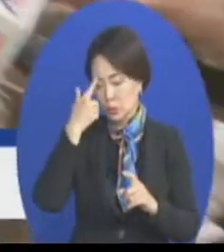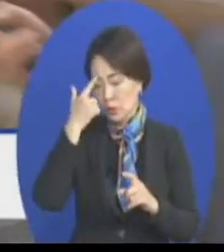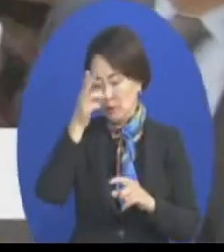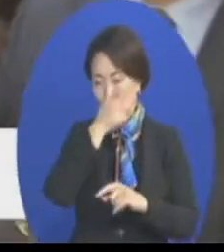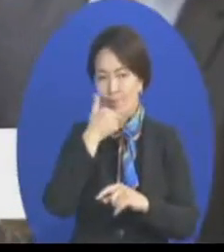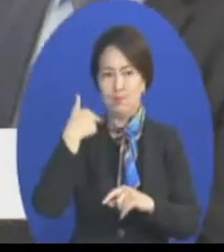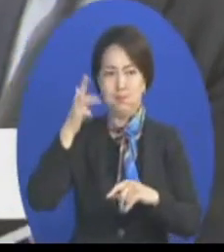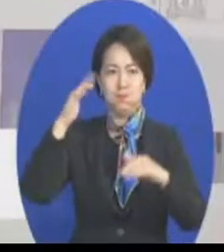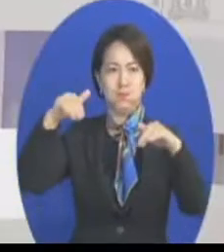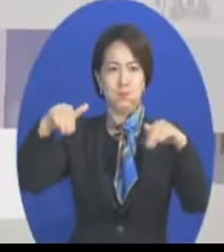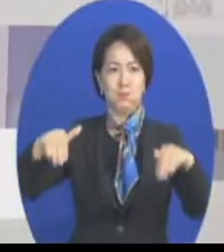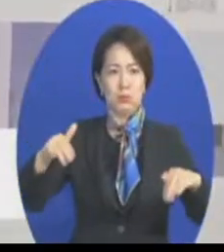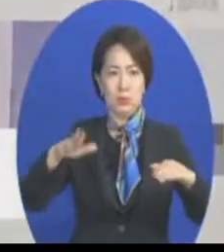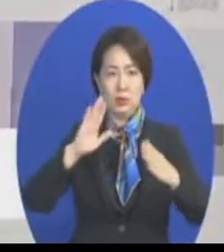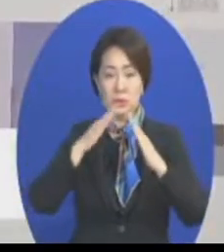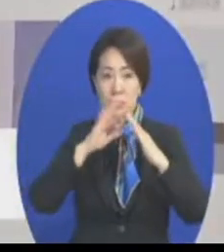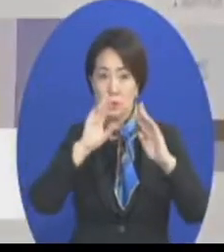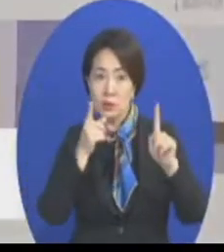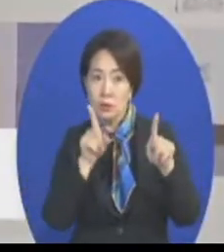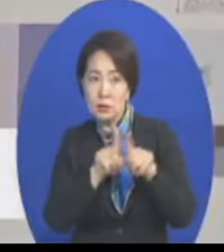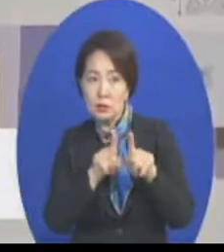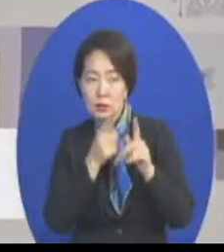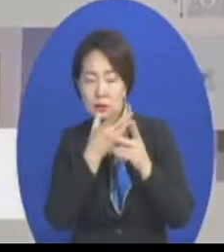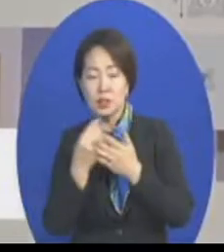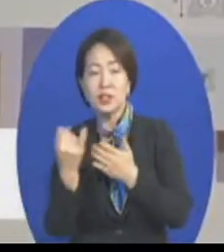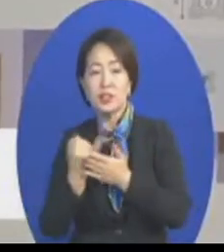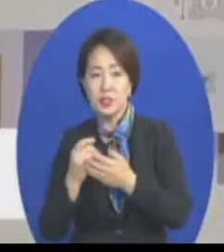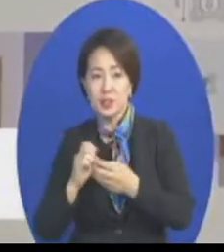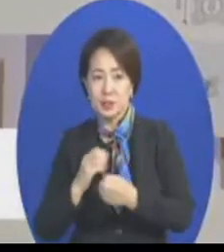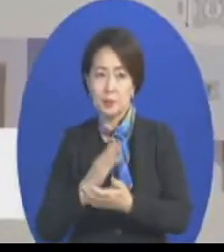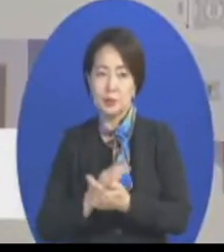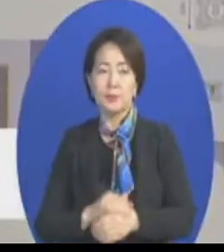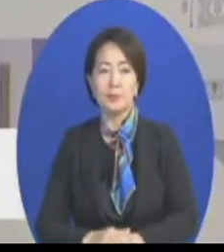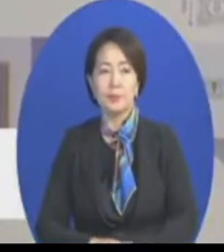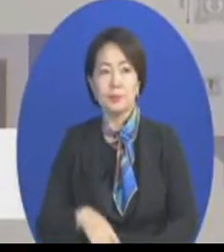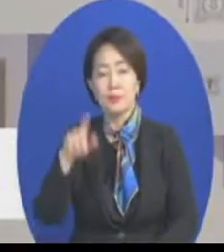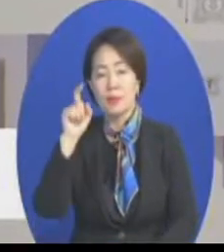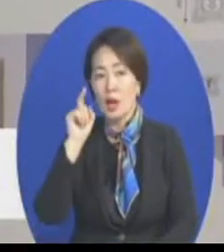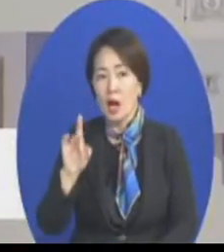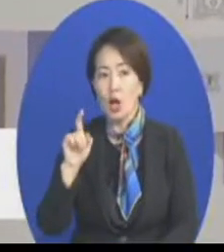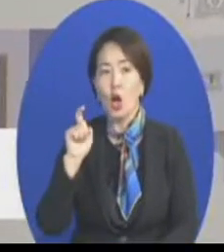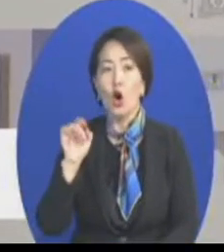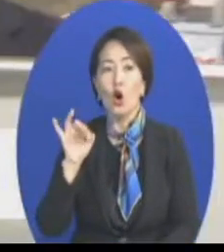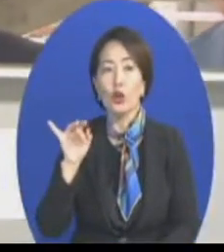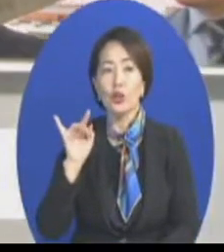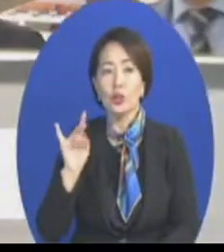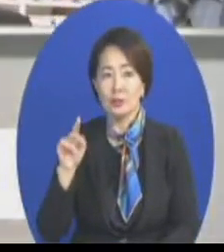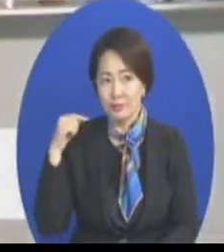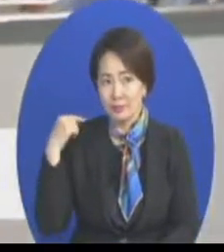өргөө санагдуулахар юм юу гэж байна. Манай хар орны